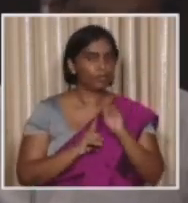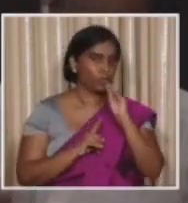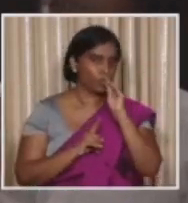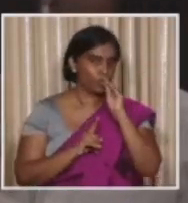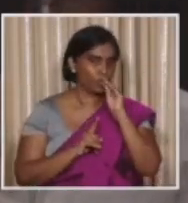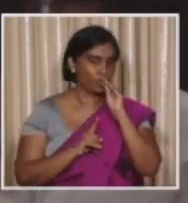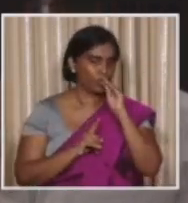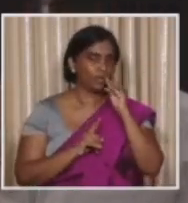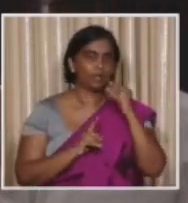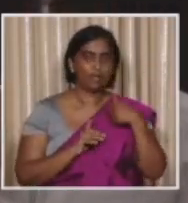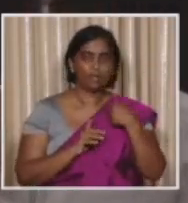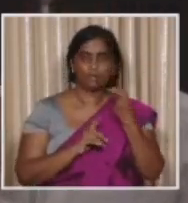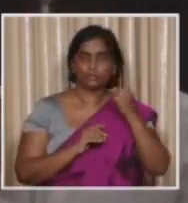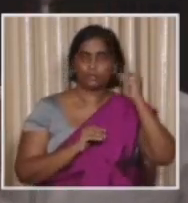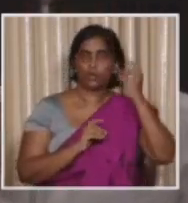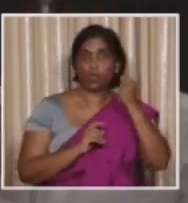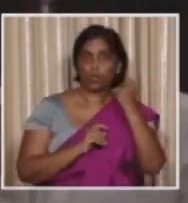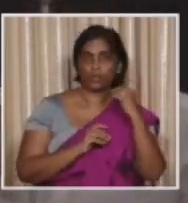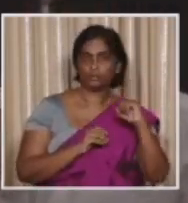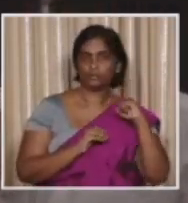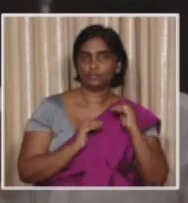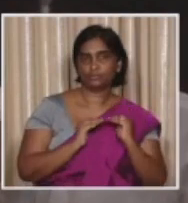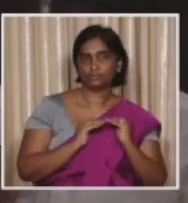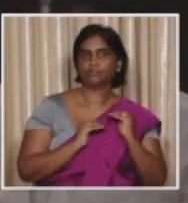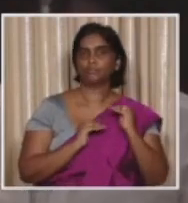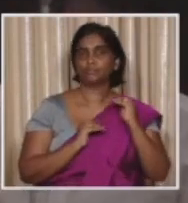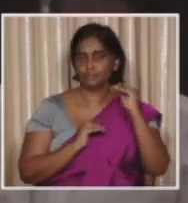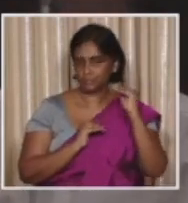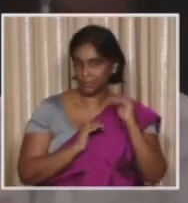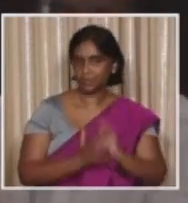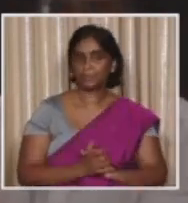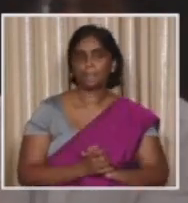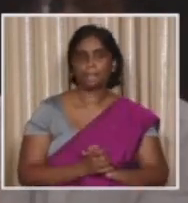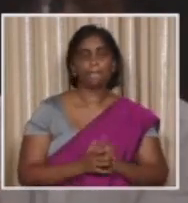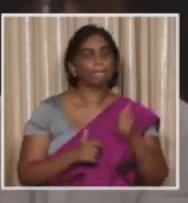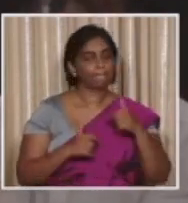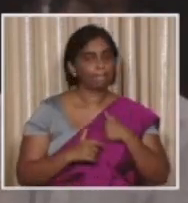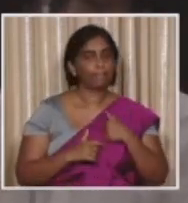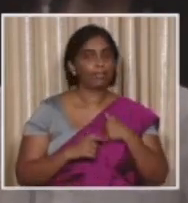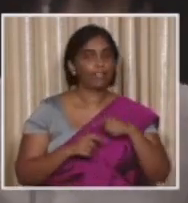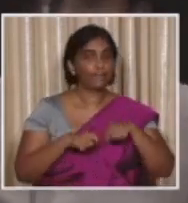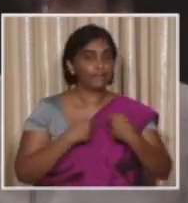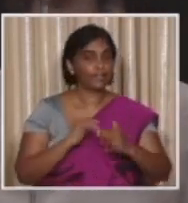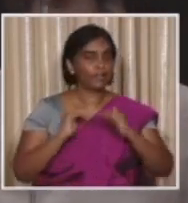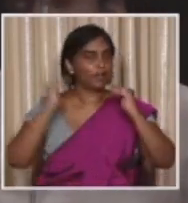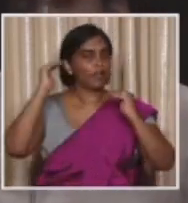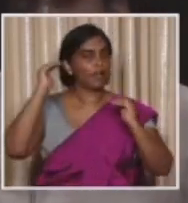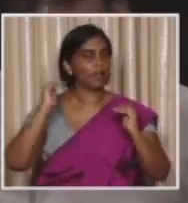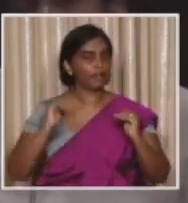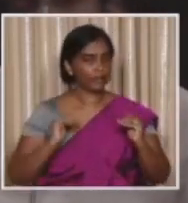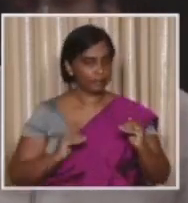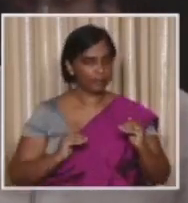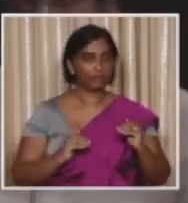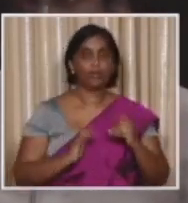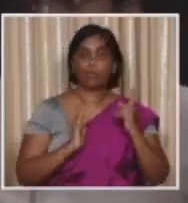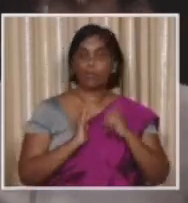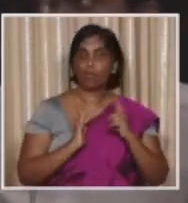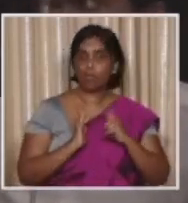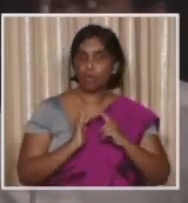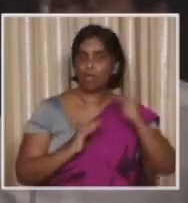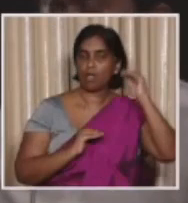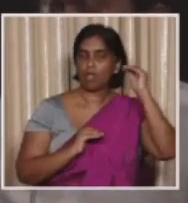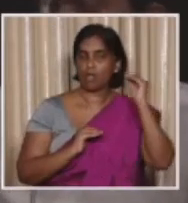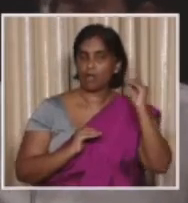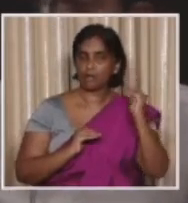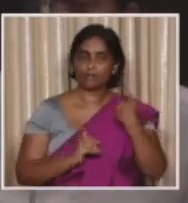පැත්තකින් අපේ අගේ අඩු වෙලා රුපියල ශක්තිමත් බවට පත් වෙලා තියෙනවා. අපේ තියෙන උද්දමනය අඩු වෙලා තියෙනවා. පොලි අනුපාතික අඩු